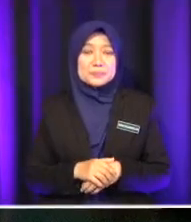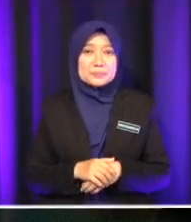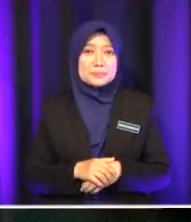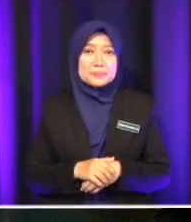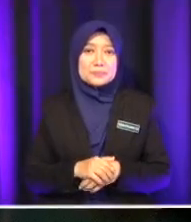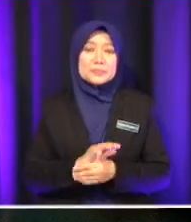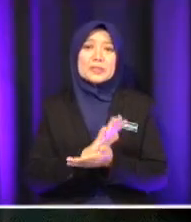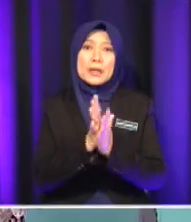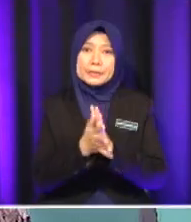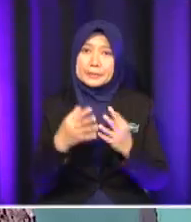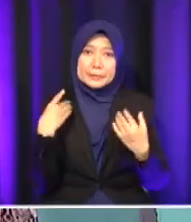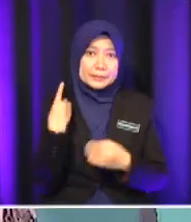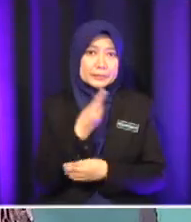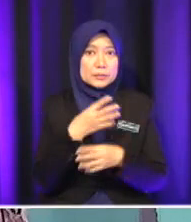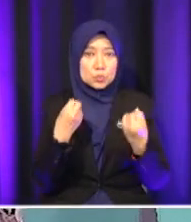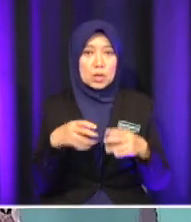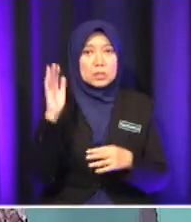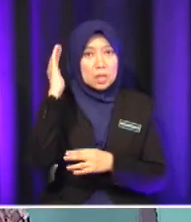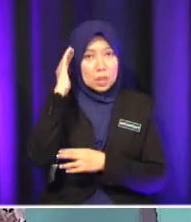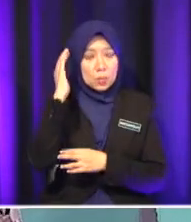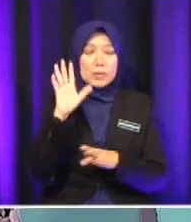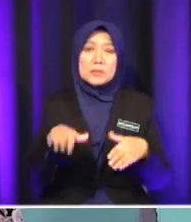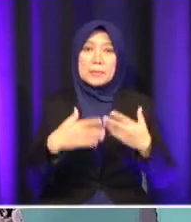kita udah tahu formulir-fomulus